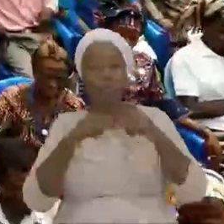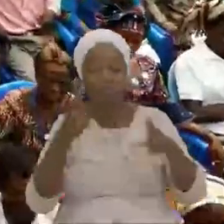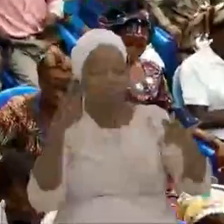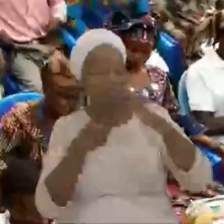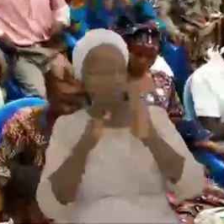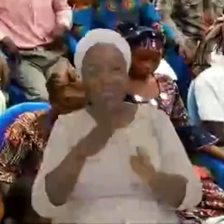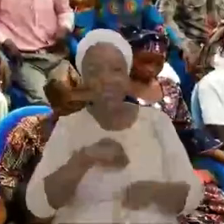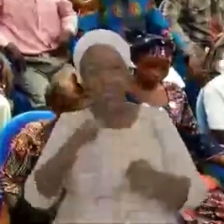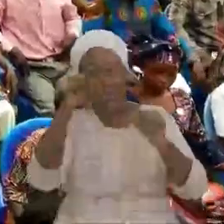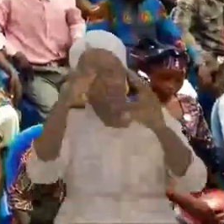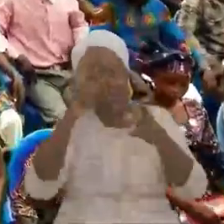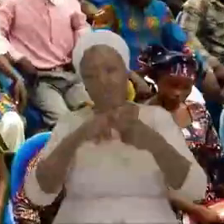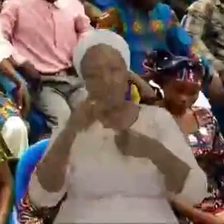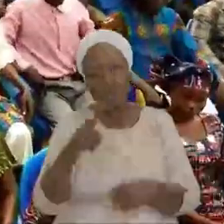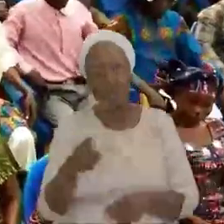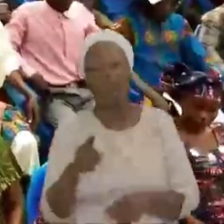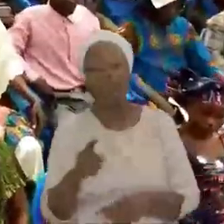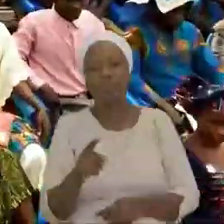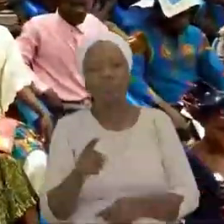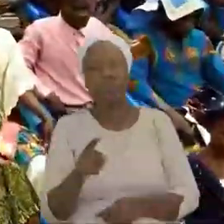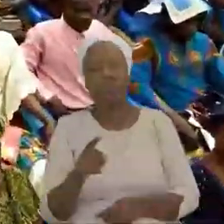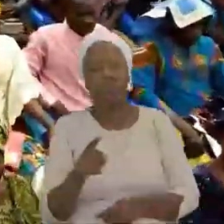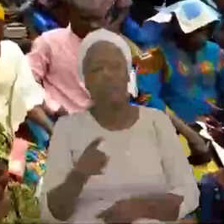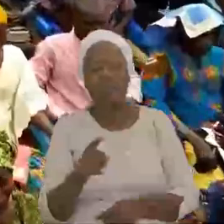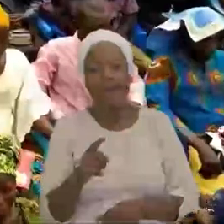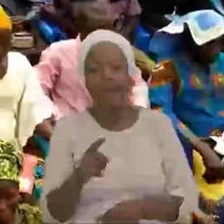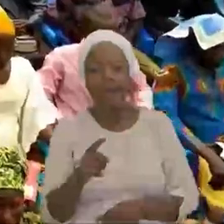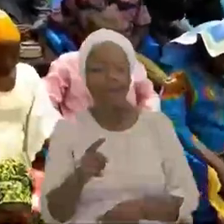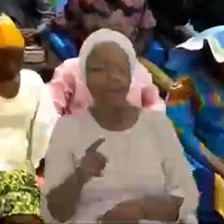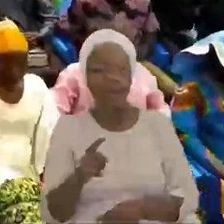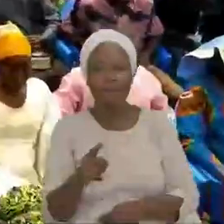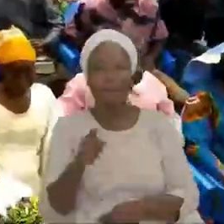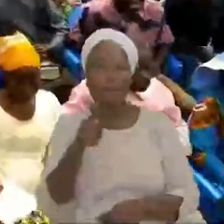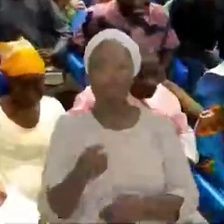Et tu veux qu'il agisse comme le prophète venu du Père dans ta vie.